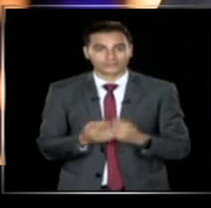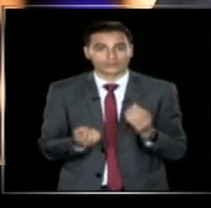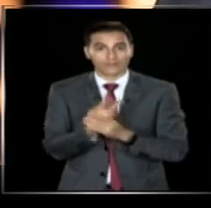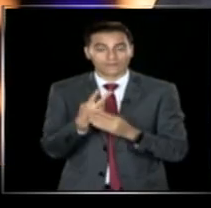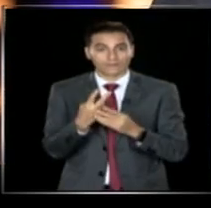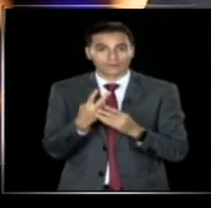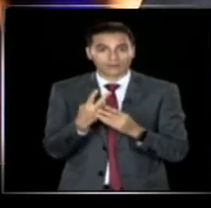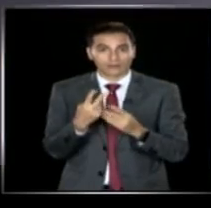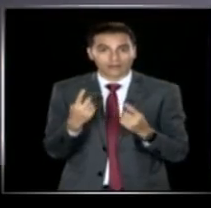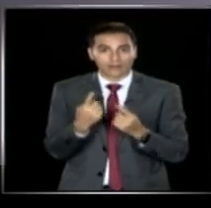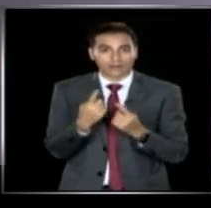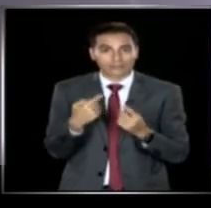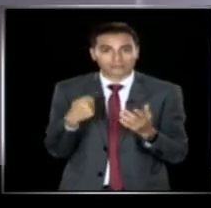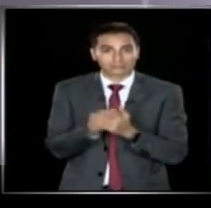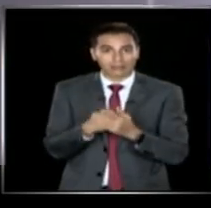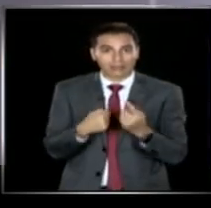فوجئنا ان هو جايب مجموع عالي.